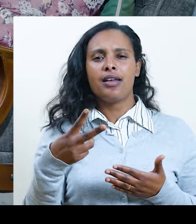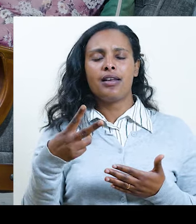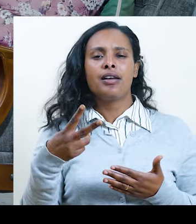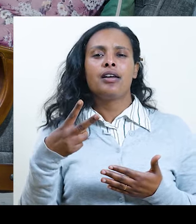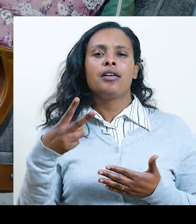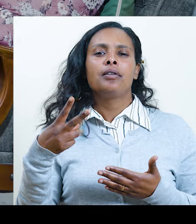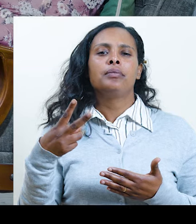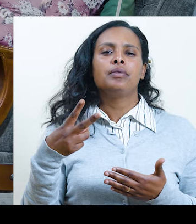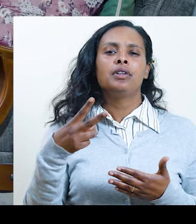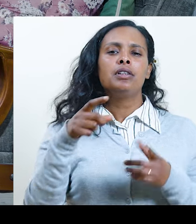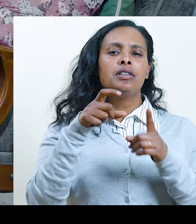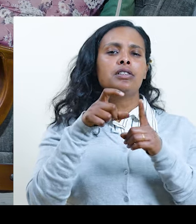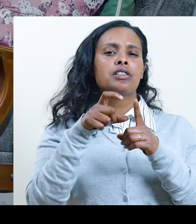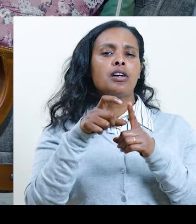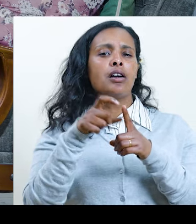የታየኝ